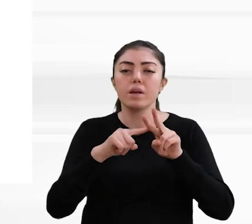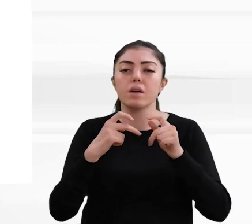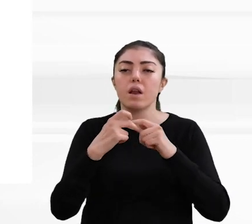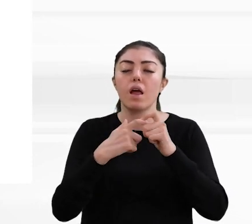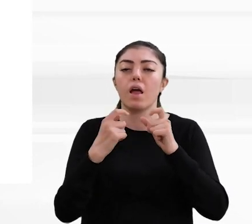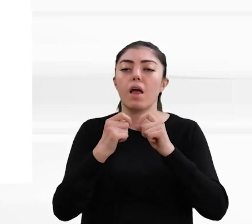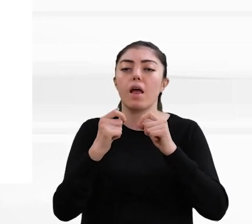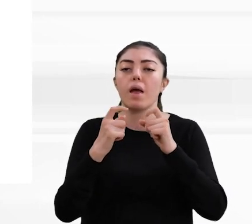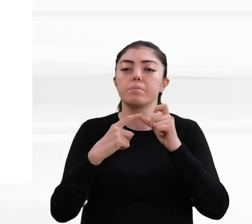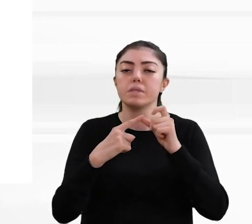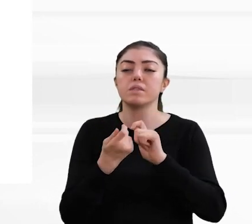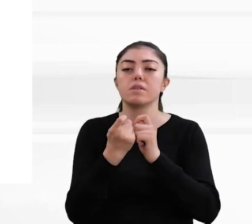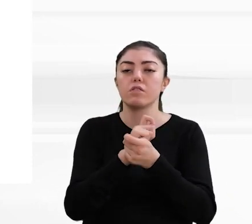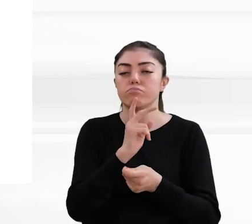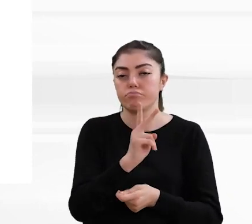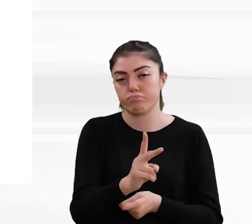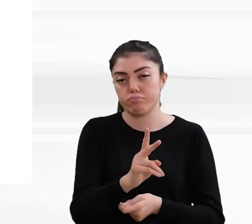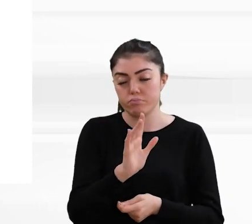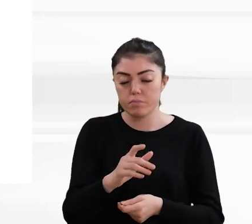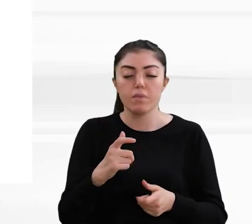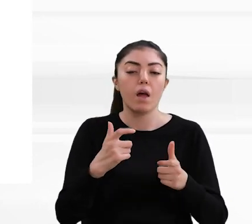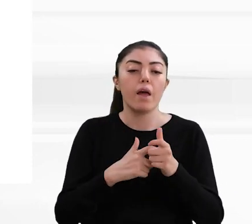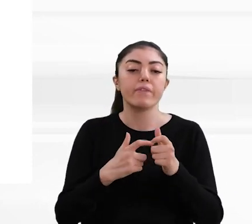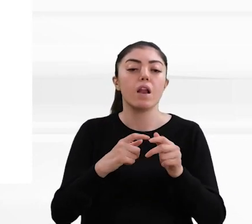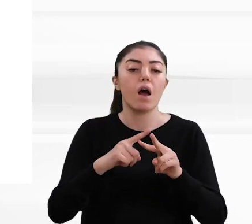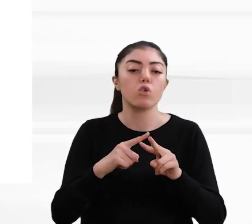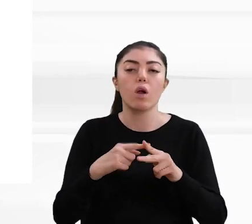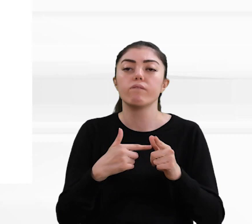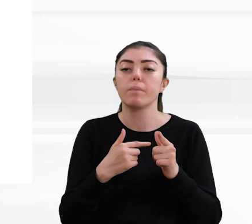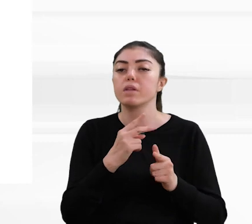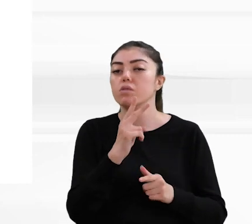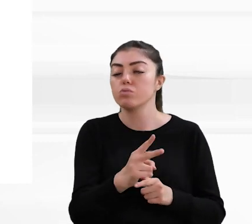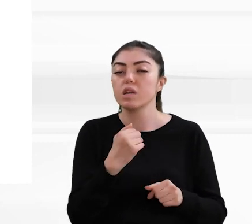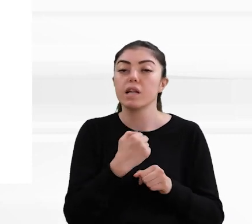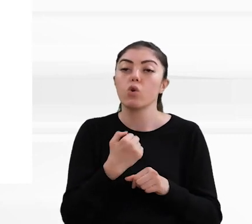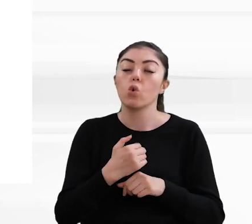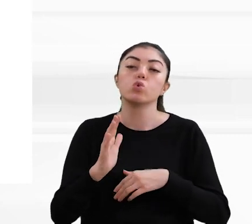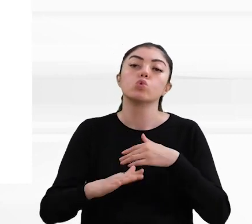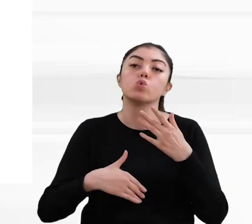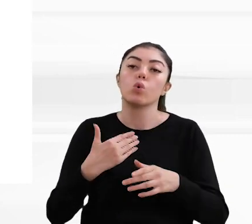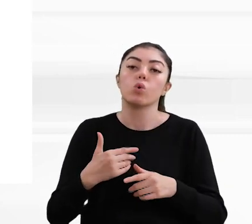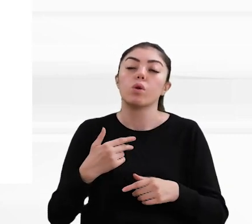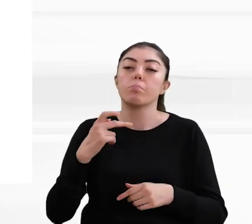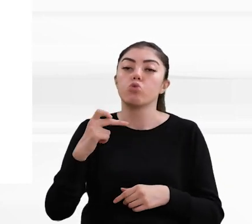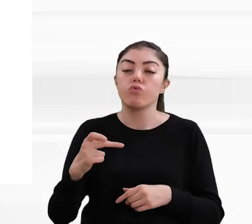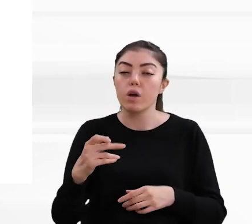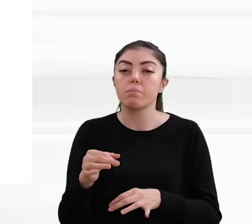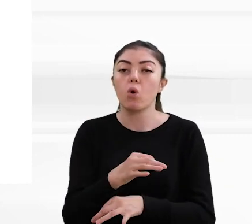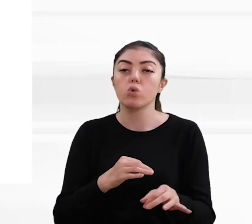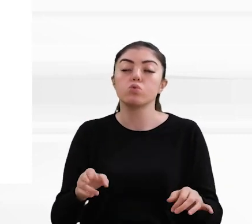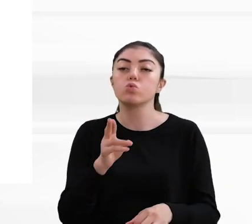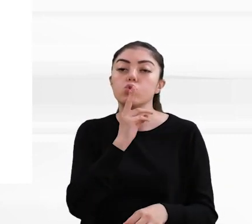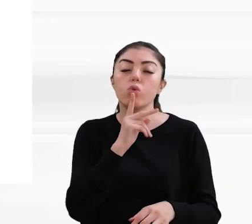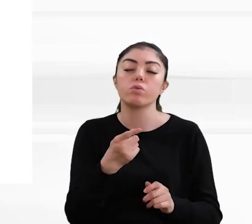üretilir etil alkol fermantasyonu malumunuz etil alkol fermantasyonu zaten glikoliz den sonra klimat molekülünün